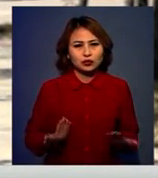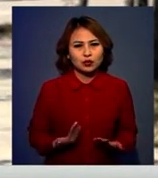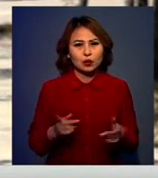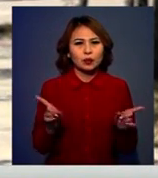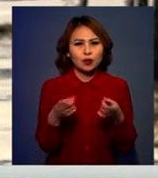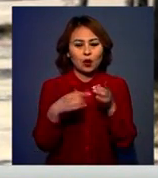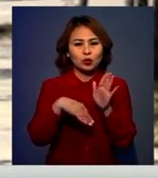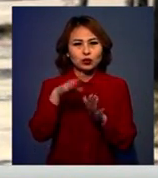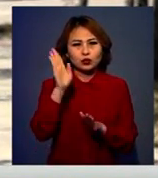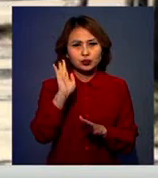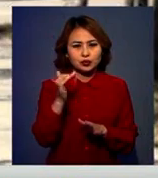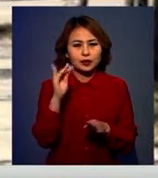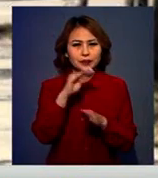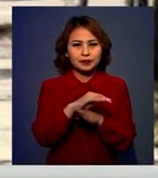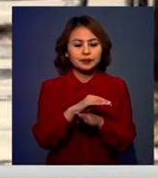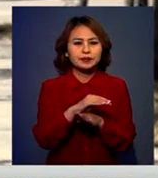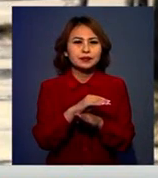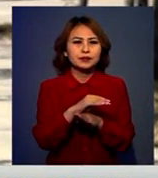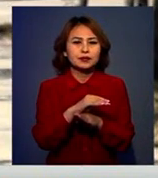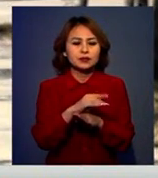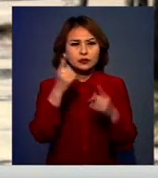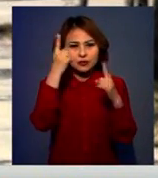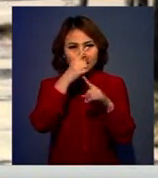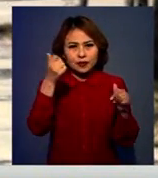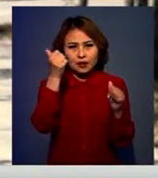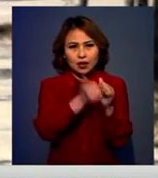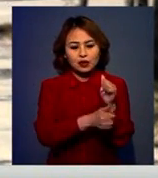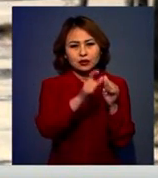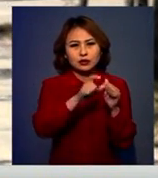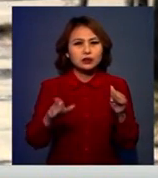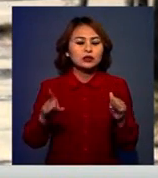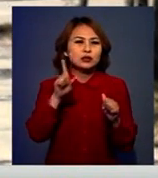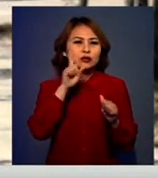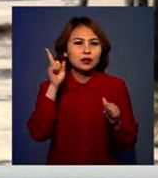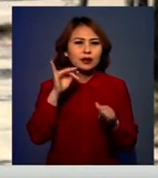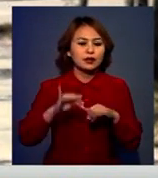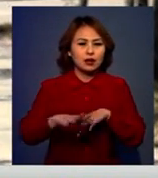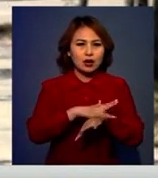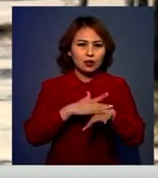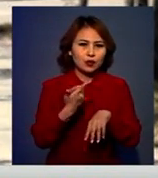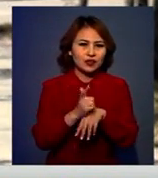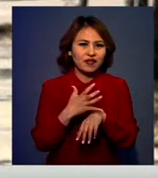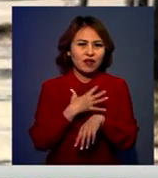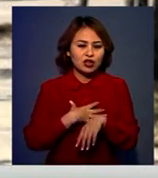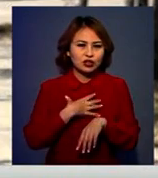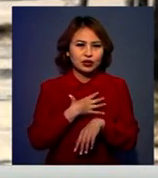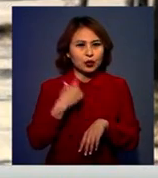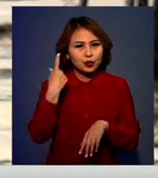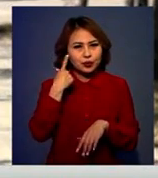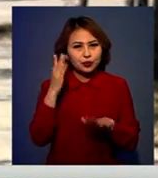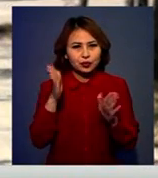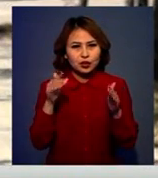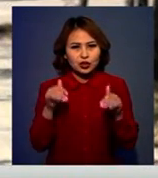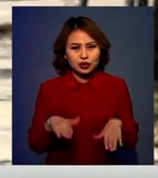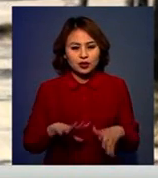деп ойлаймын. Сонымен қатар осы үндеу әрбір жасқа, әрбір халыққа өте маңызды деп шешім болады деп